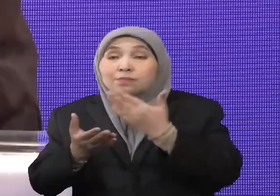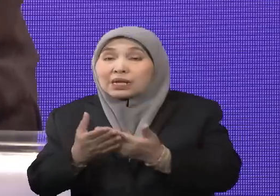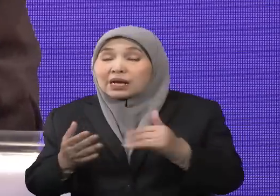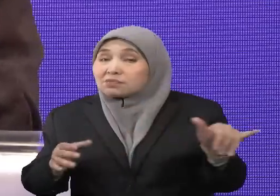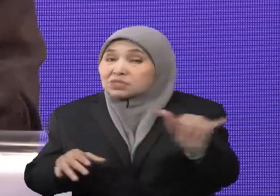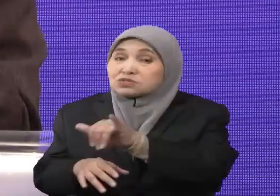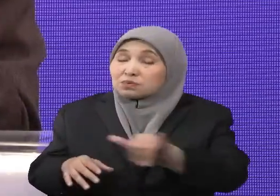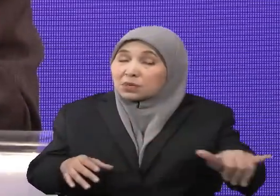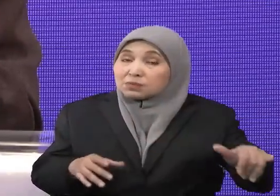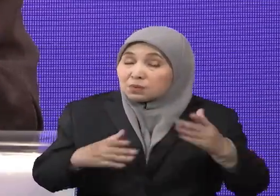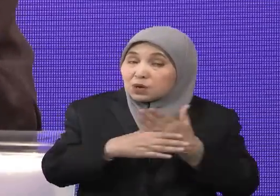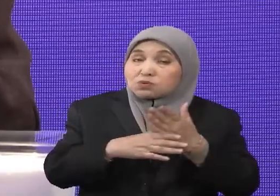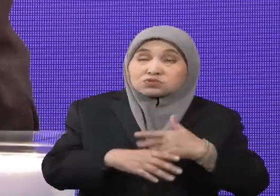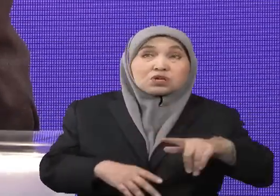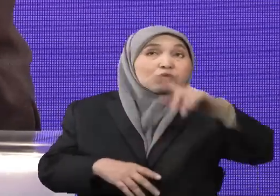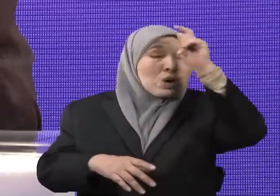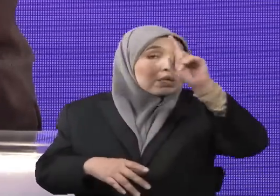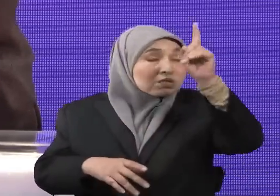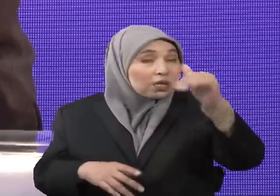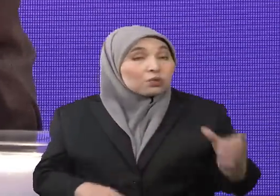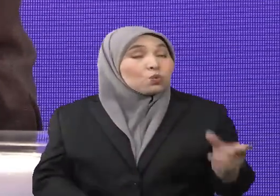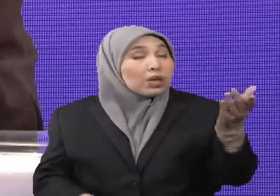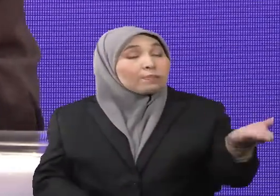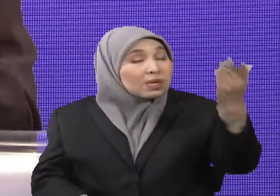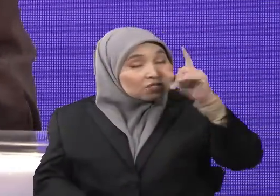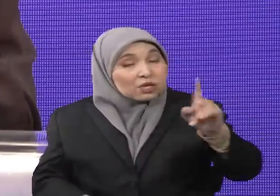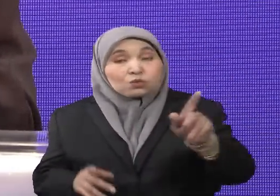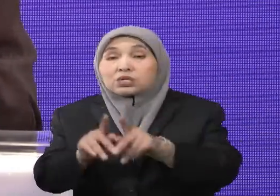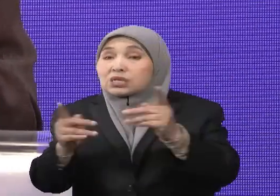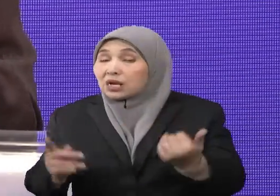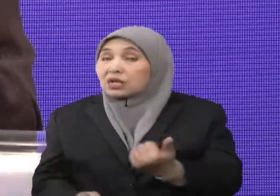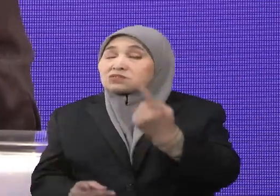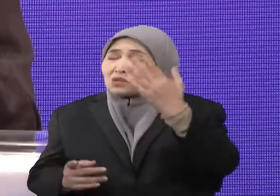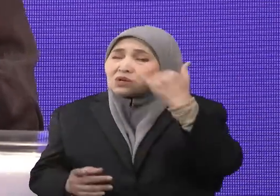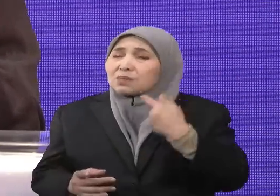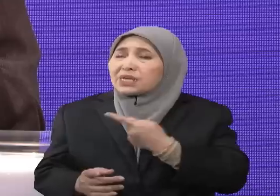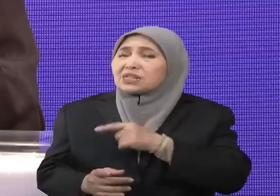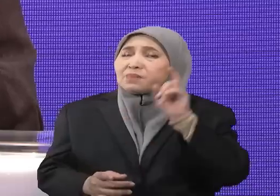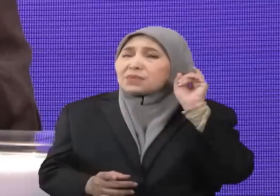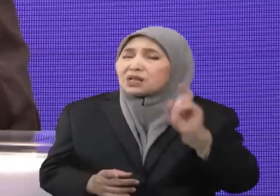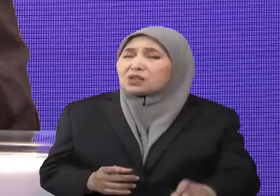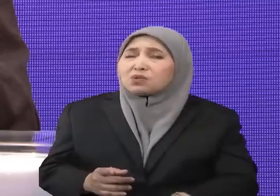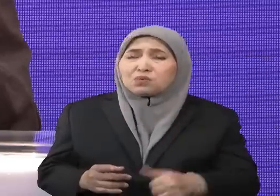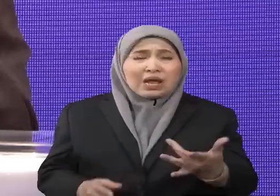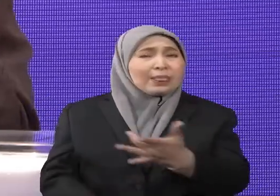Tuhan yang satu nabi yang satu kitab Alquran dan Sunnah yang satu Kenapa kita perlu